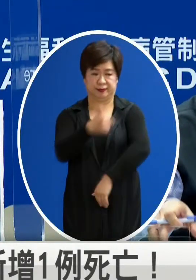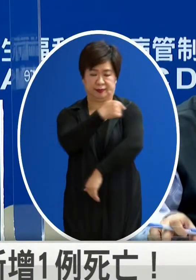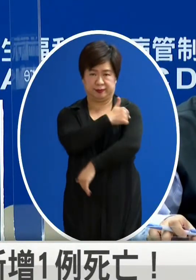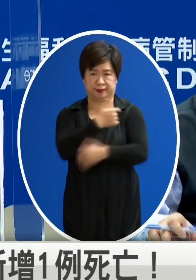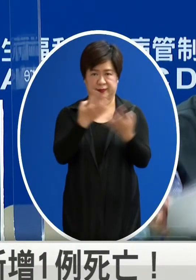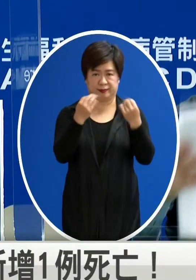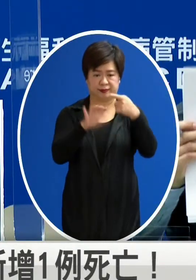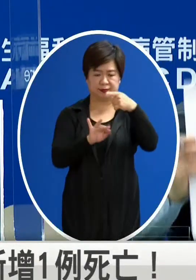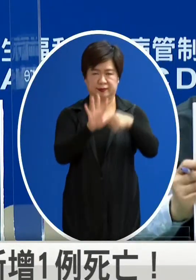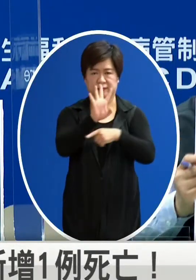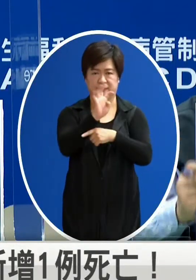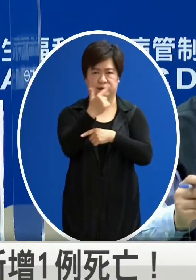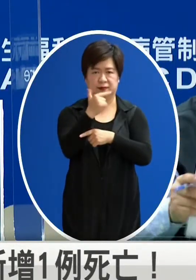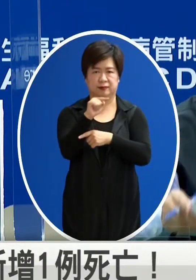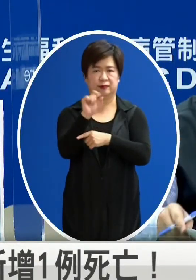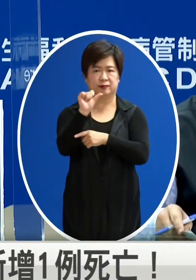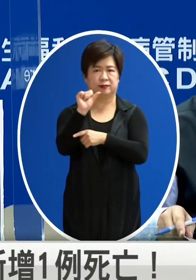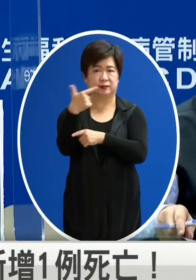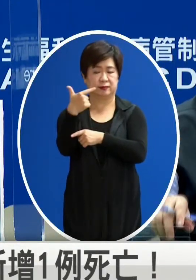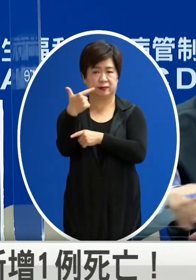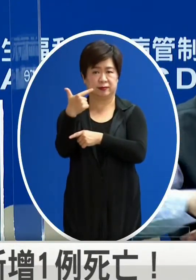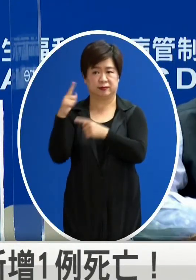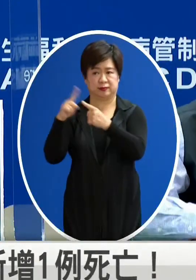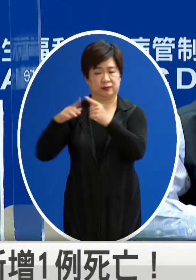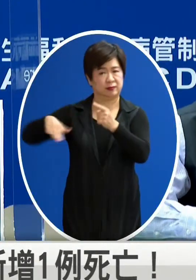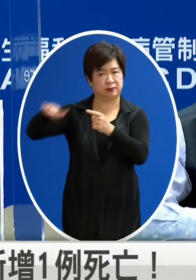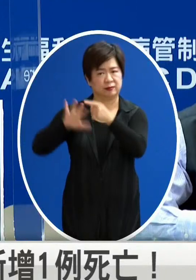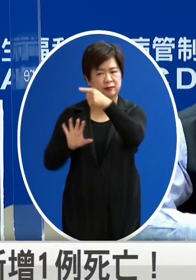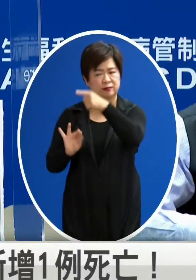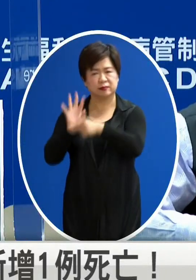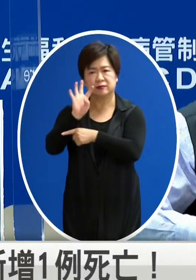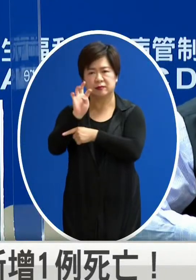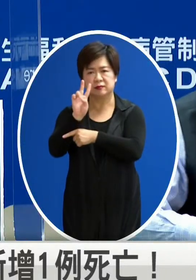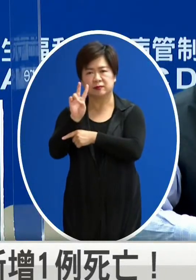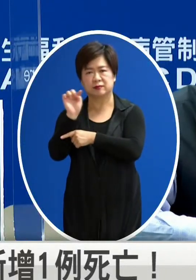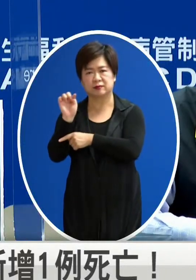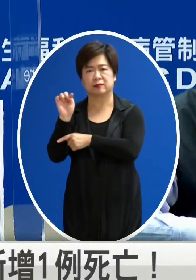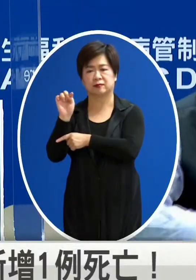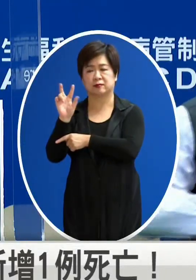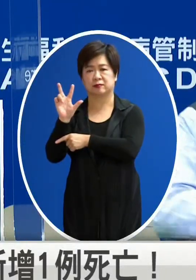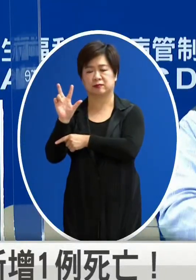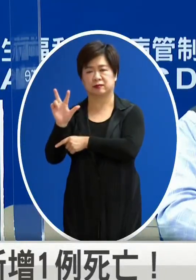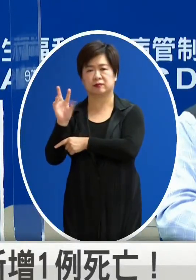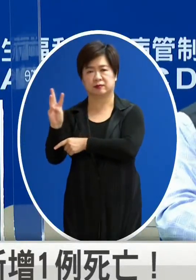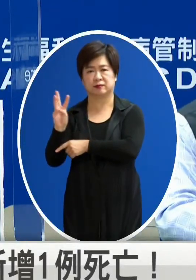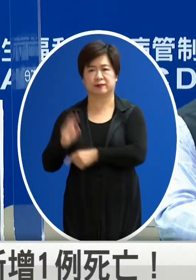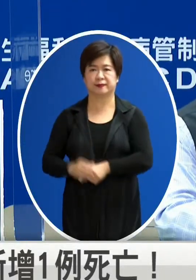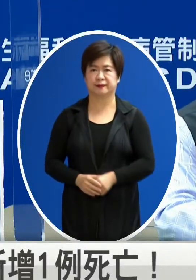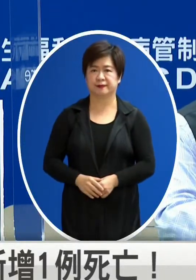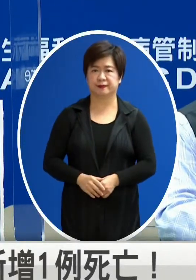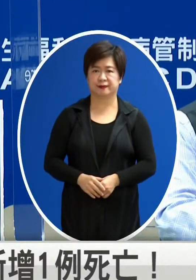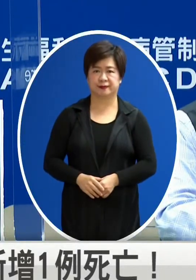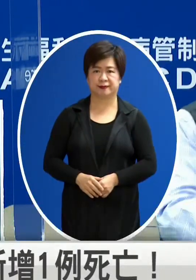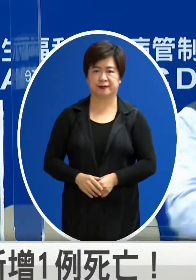即时人口比是46.56，那人口的涵盖率是42.73。